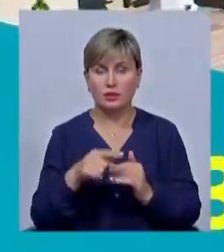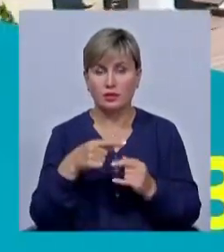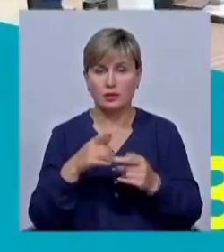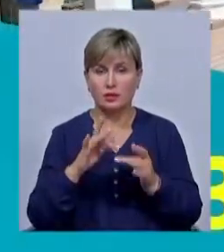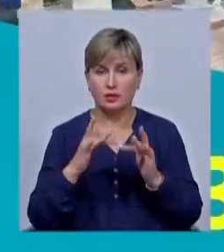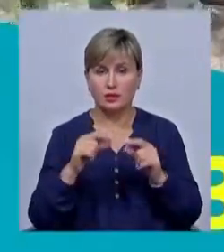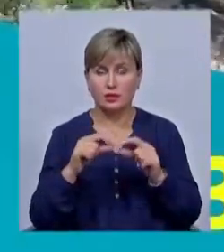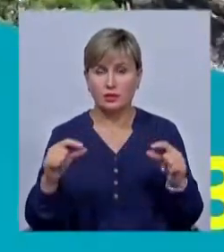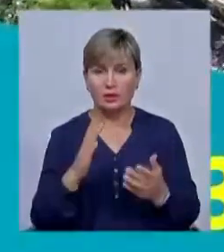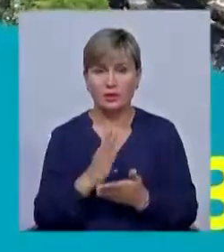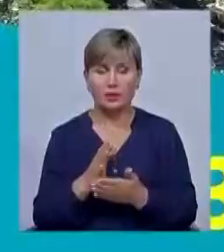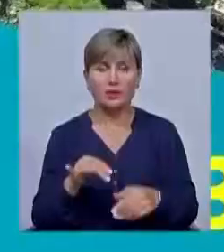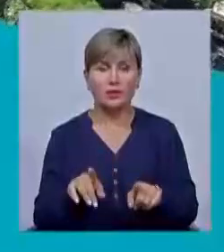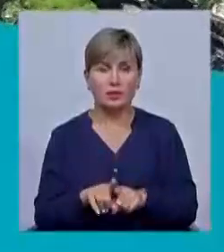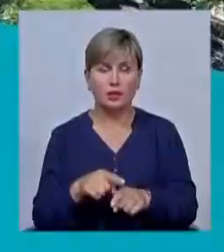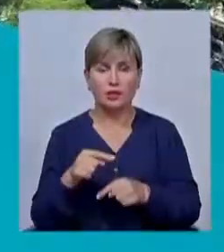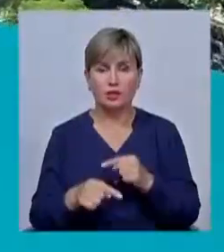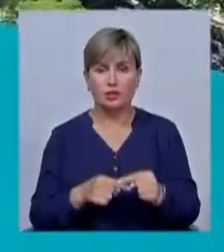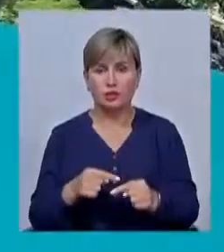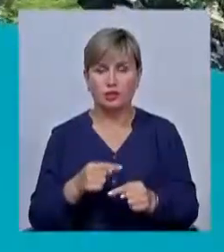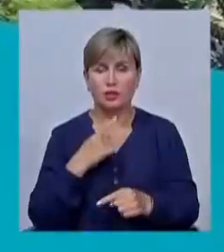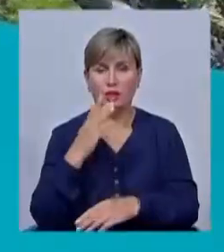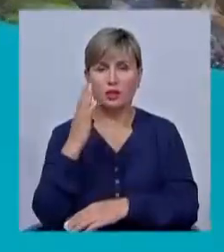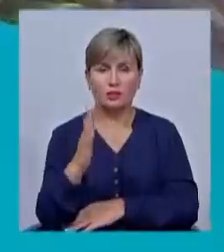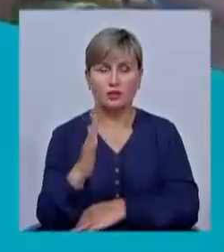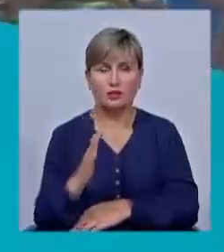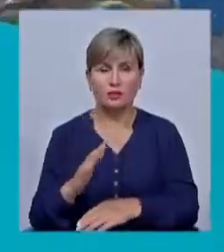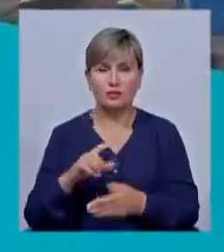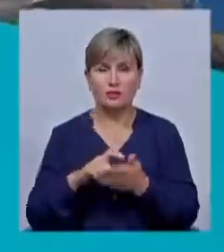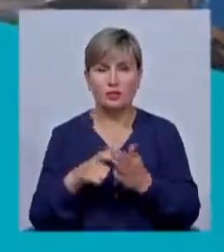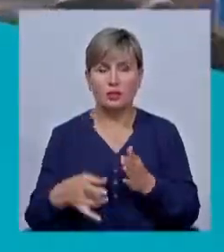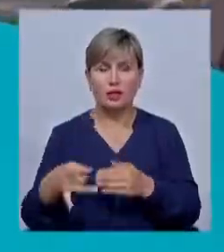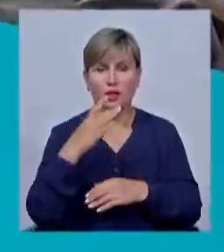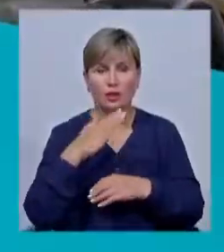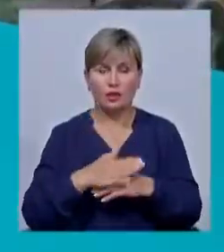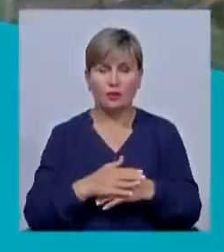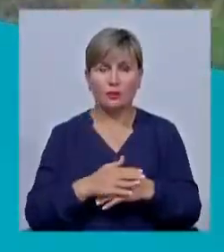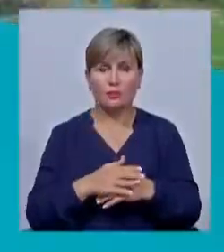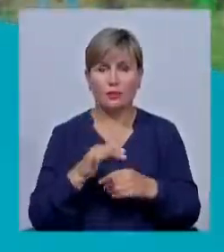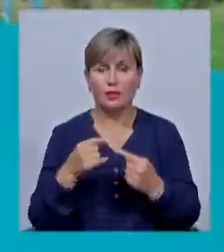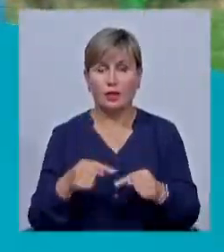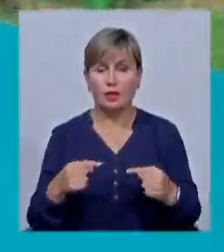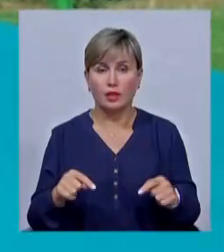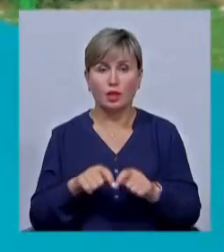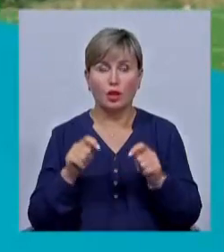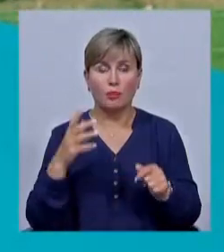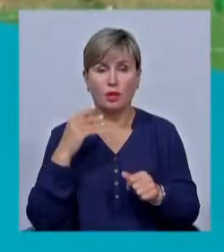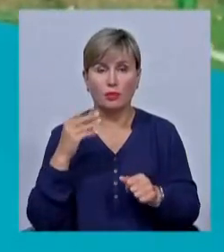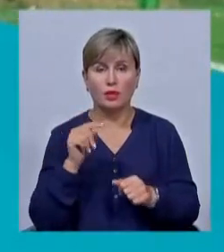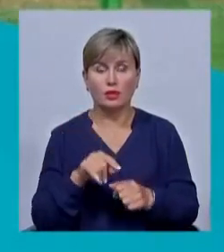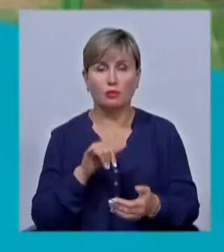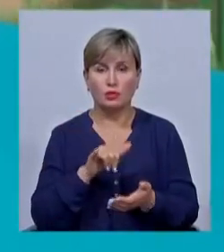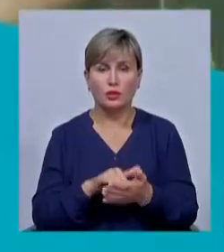отличит . окей z так и путем традиционного голосования в здании районных акиматов и фронта офисе окон алматы там